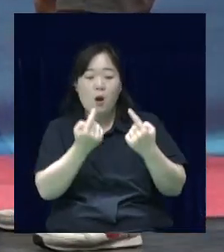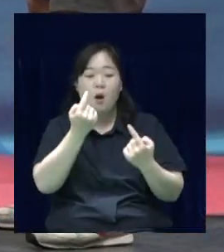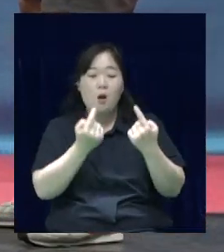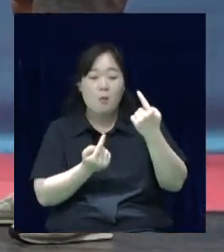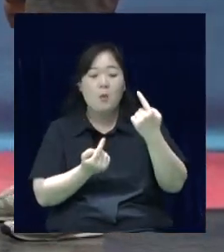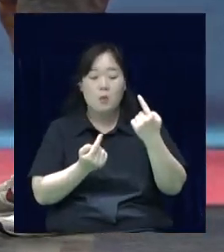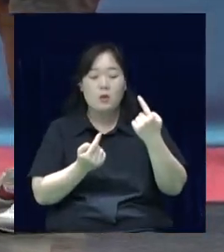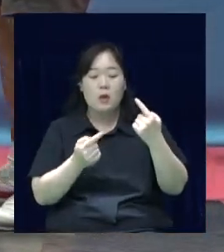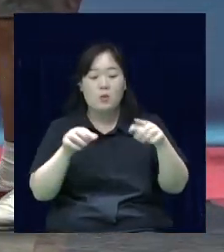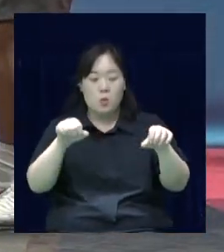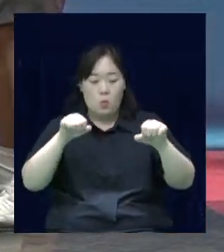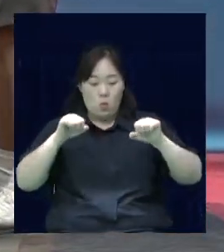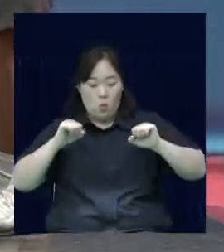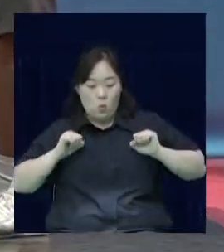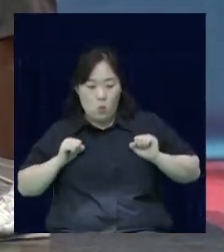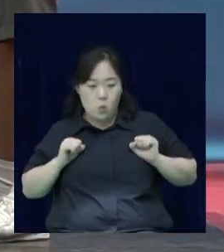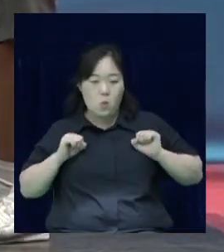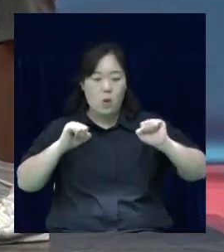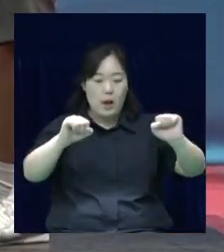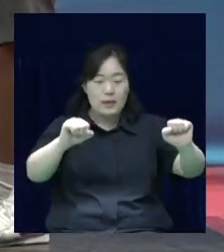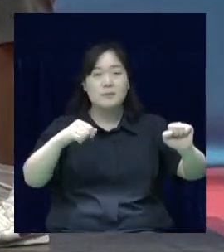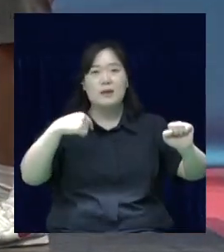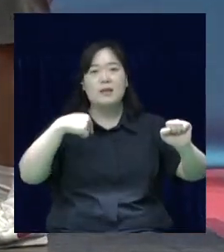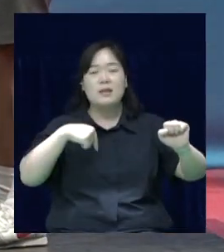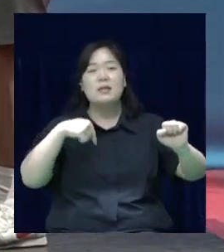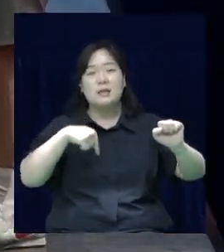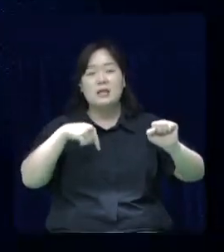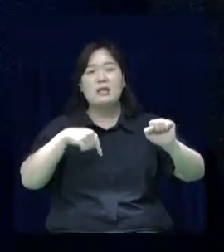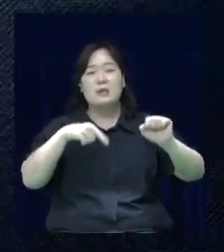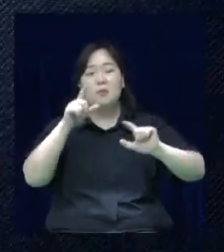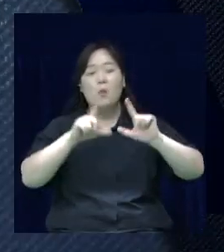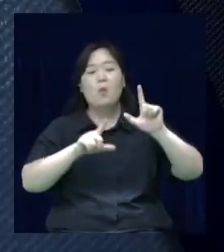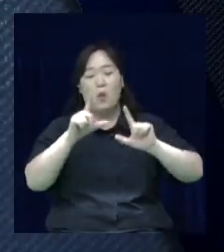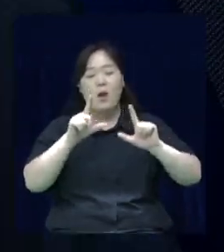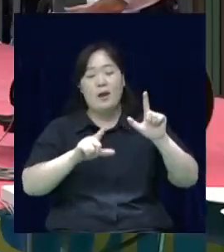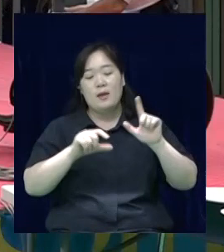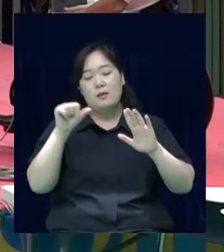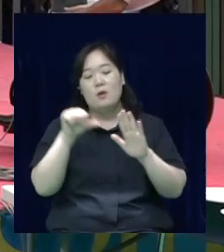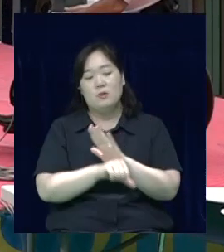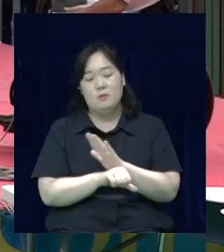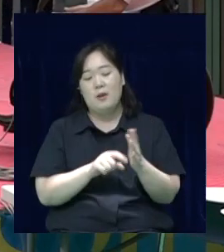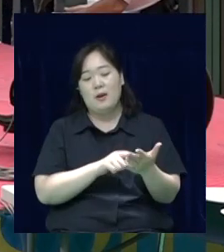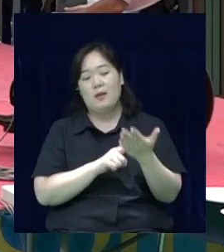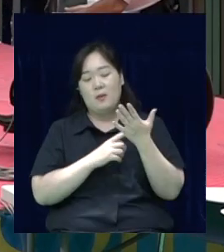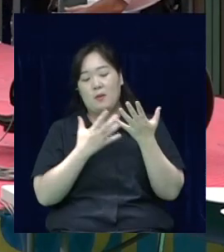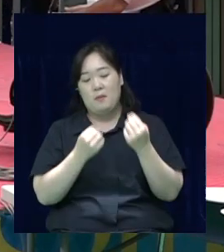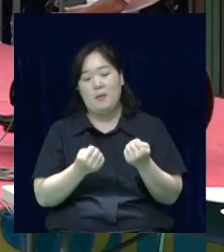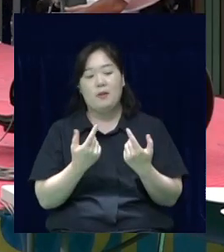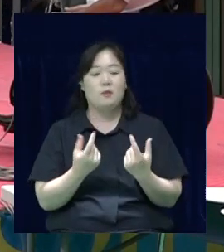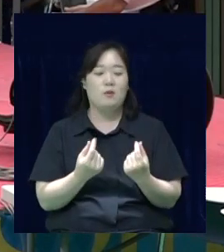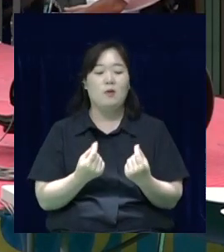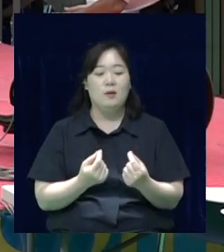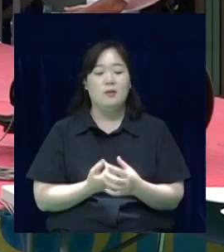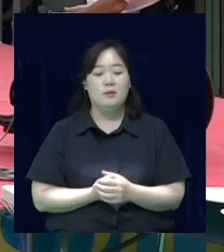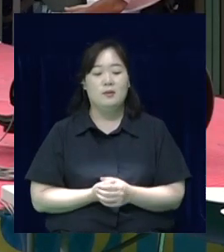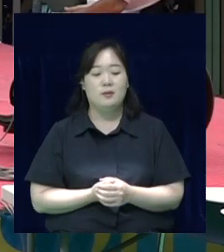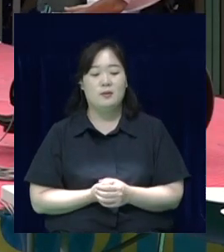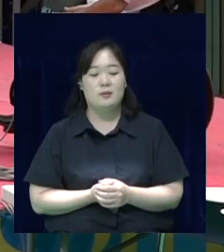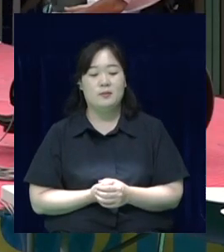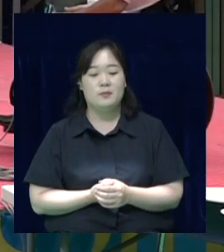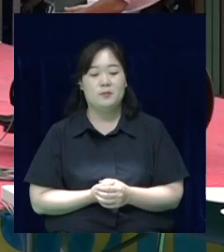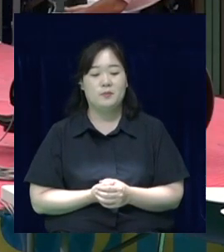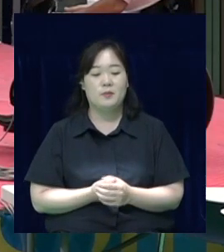가슴으로 댔을 때 이 멈춤 상태에서의 예, 예. 부분이 굉장히 그러니까 어떤 선수는 너무 오래 머물고 네. 어떤 선수는 그걸 바운스 이렇게 튕기는 동작이 아, 나오고 네. 이런